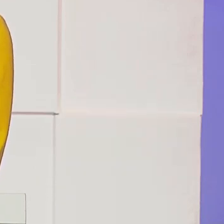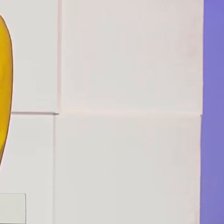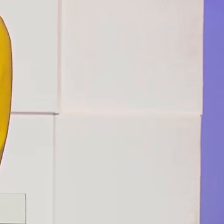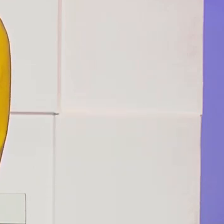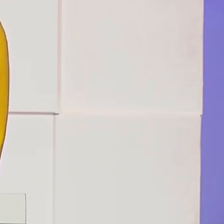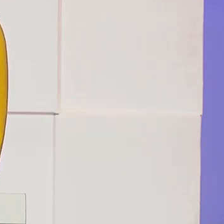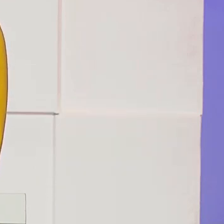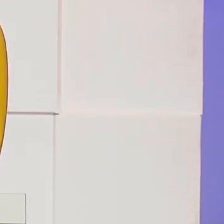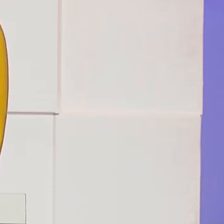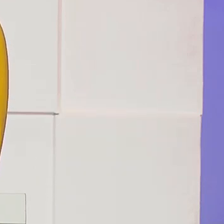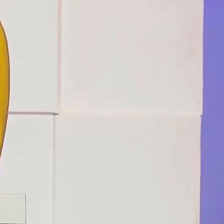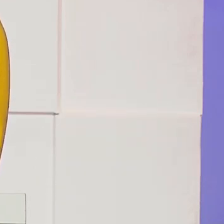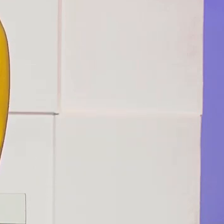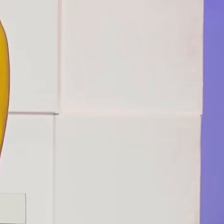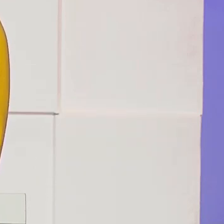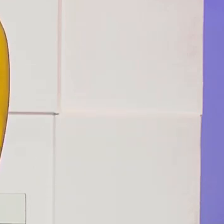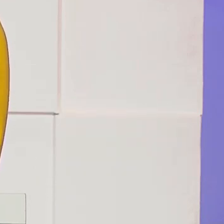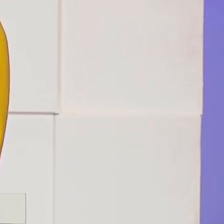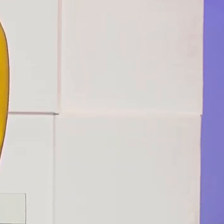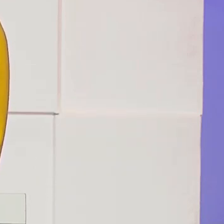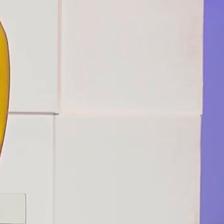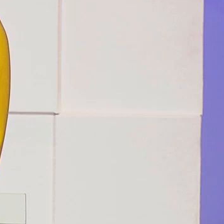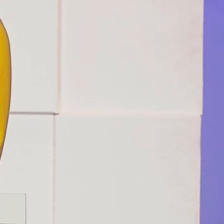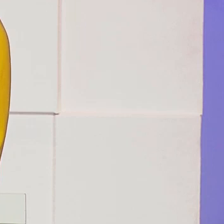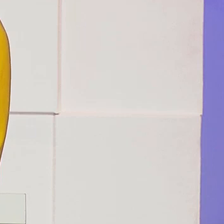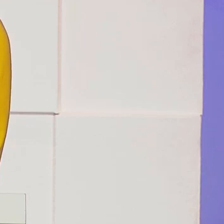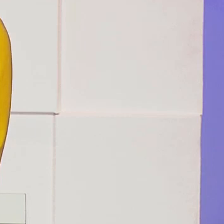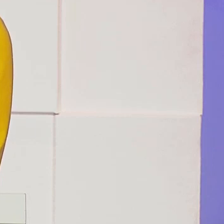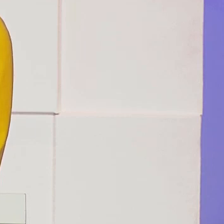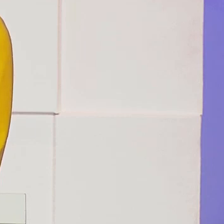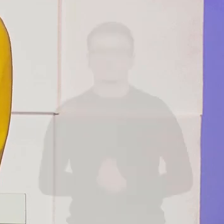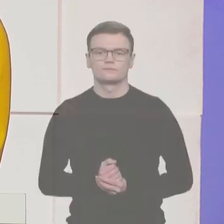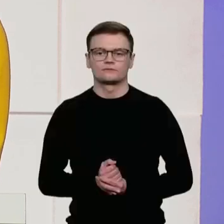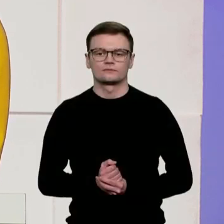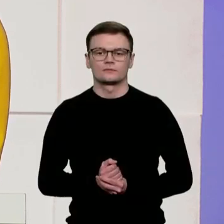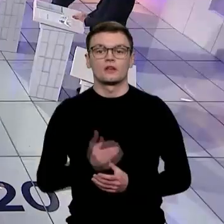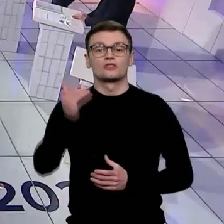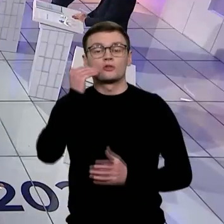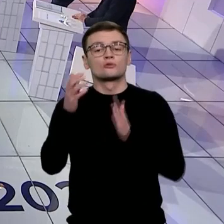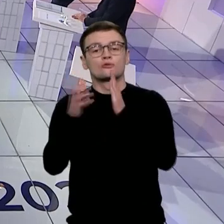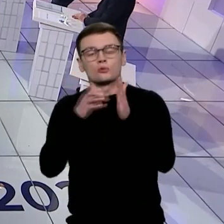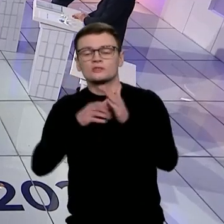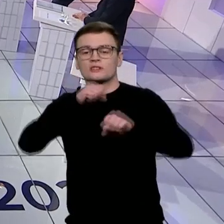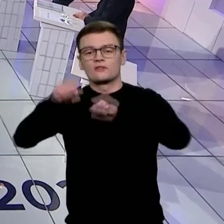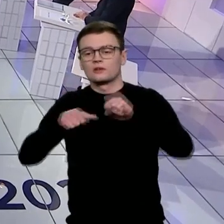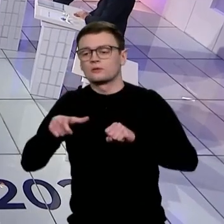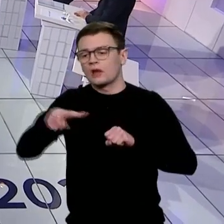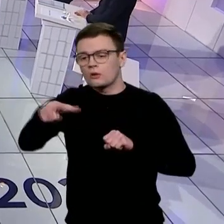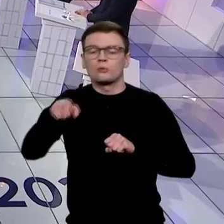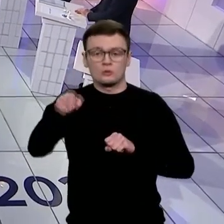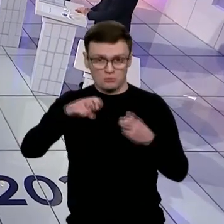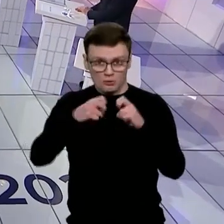dviračių takų. Ar jūs čia matytumėt problemą ir jeigu matytumėt, tai kaip spręstumėt? Mūsų komiteto sąraše